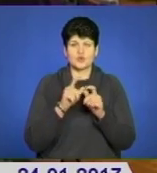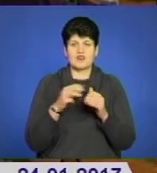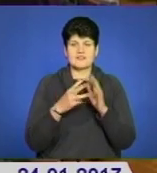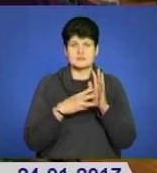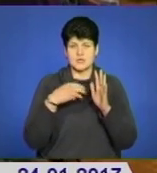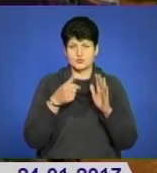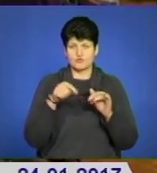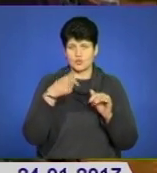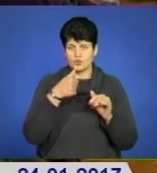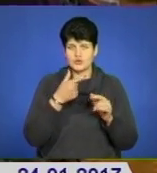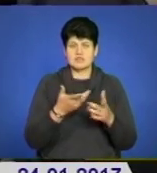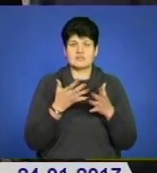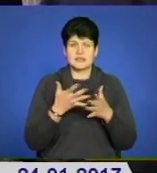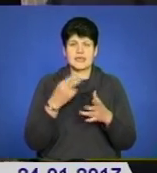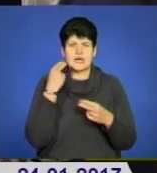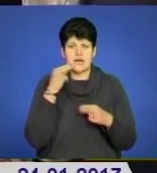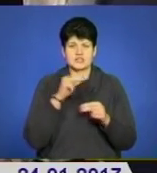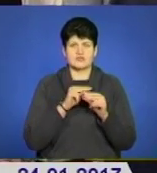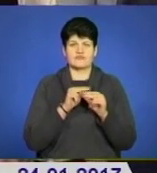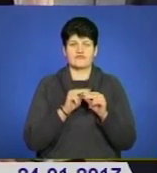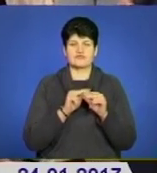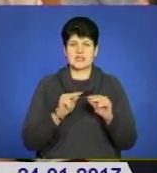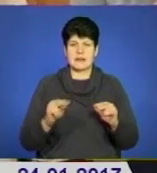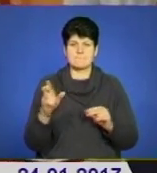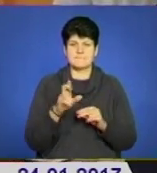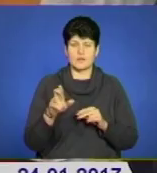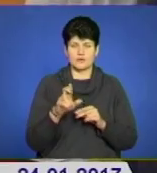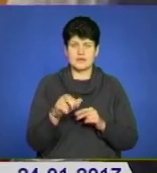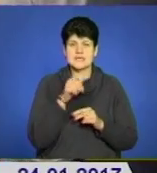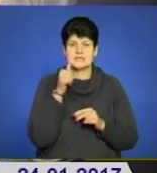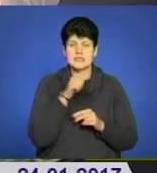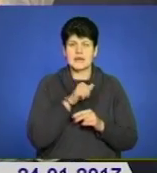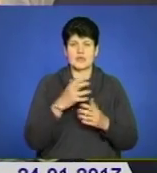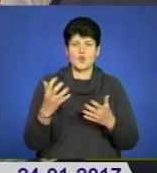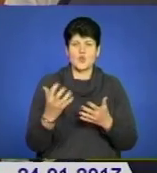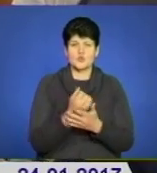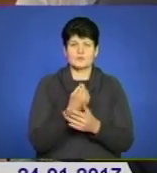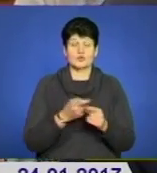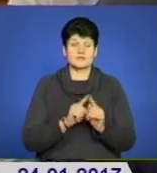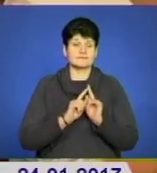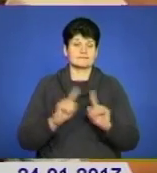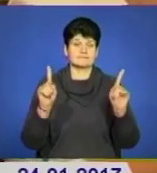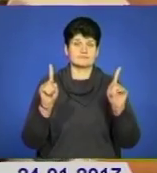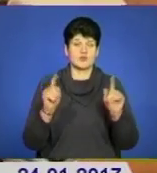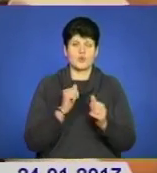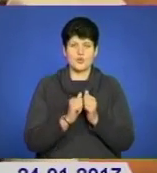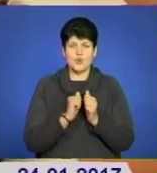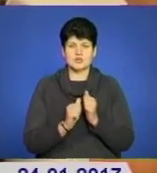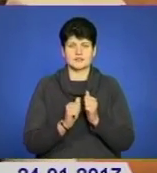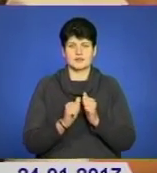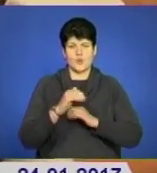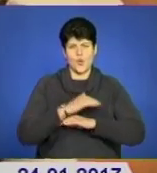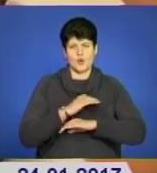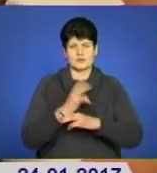років. Цьогоріч її визнали найкращим вчителем біології. Каже, секрет успіху педагога – це креативність. У кожен урок потрібно